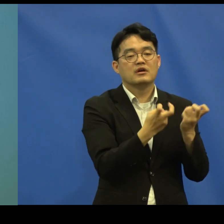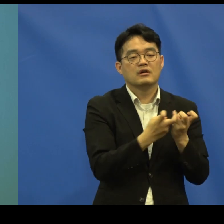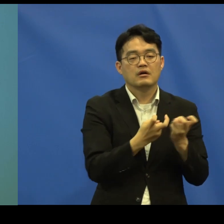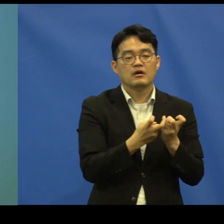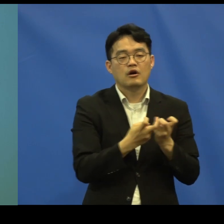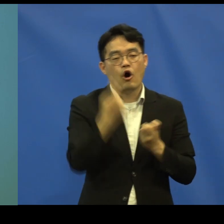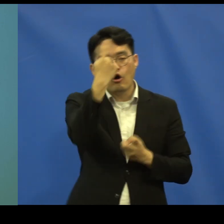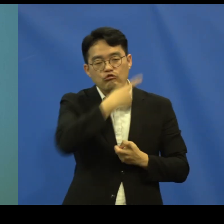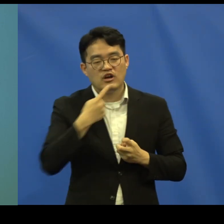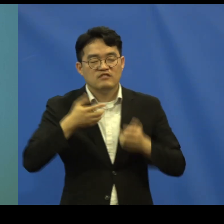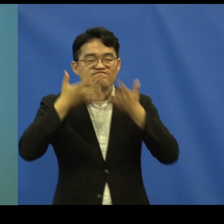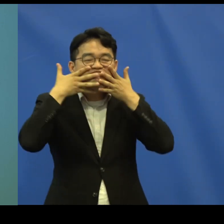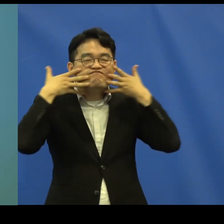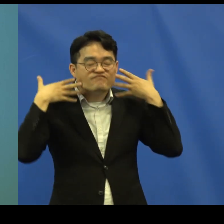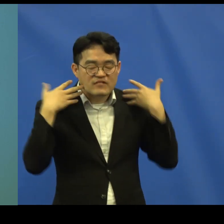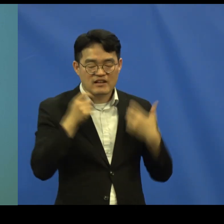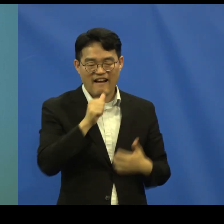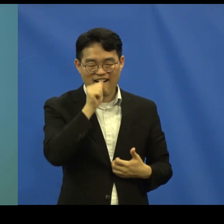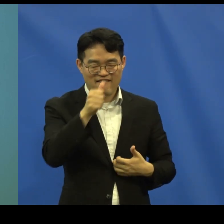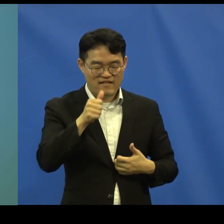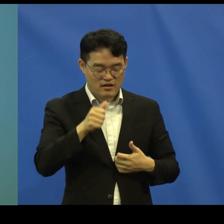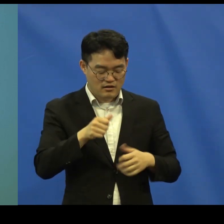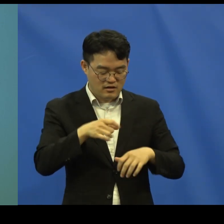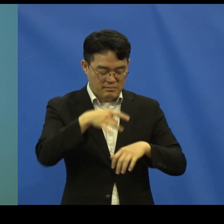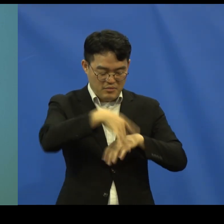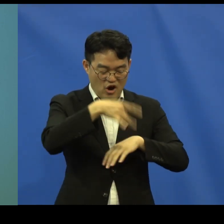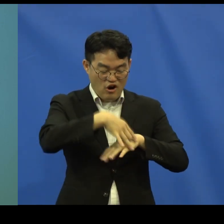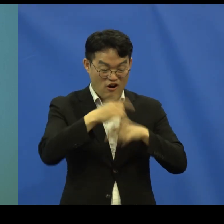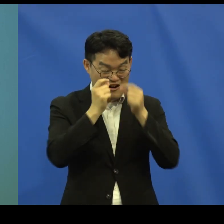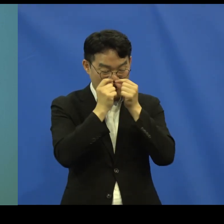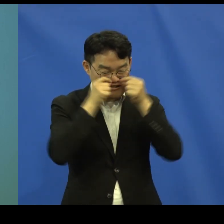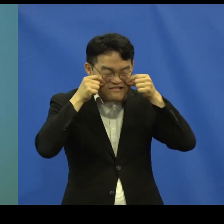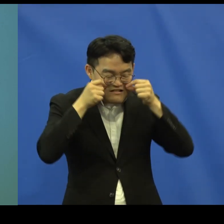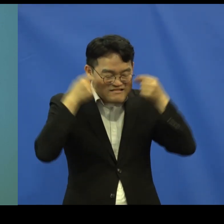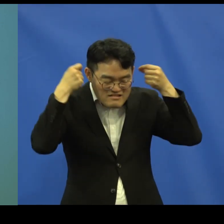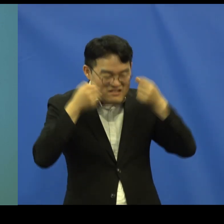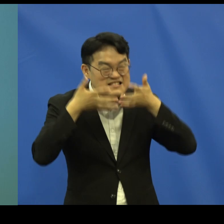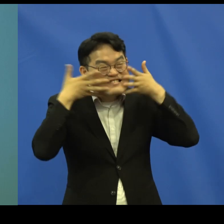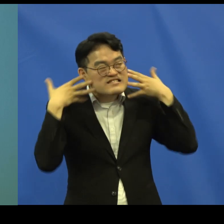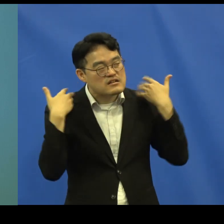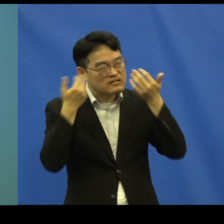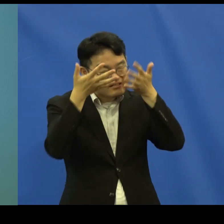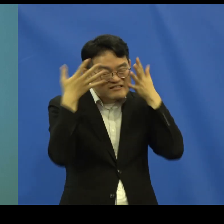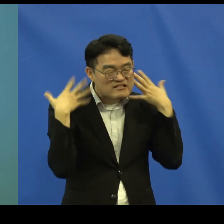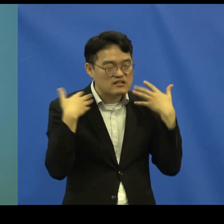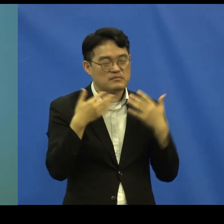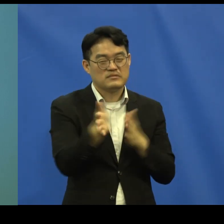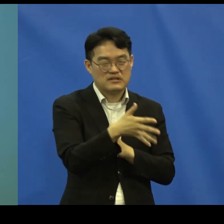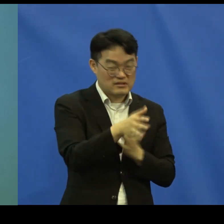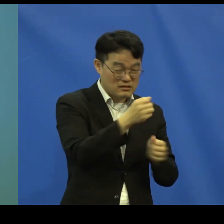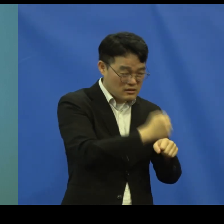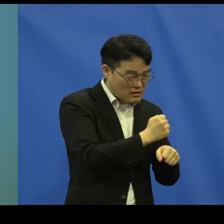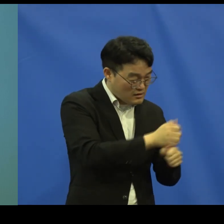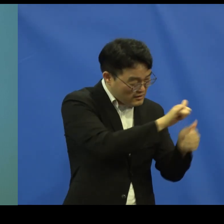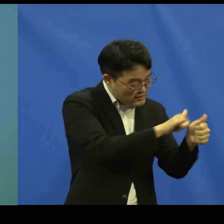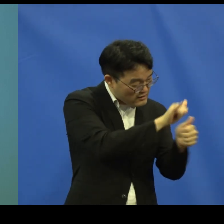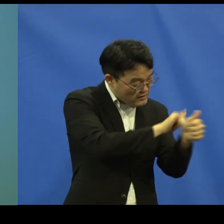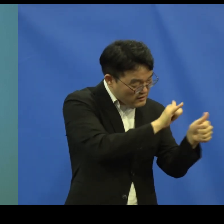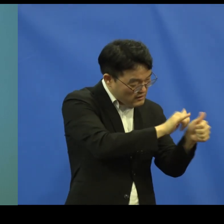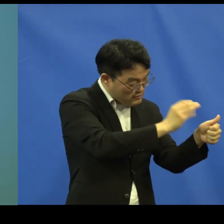것인가? 근데 소아시아 7교회는 사실상 실패는 뭡니까? 그들이 바벨론을